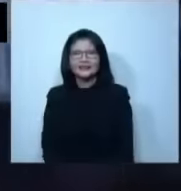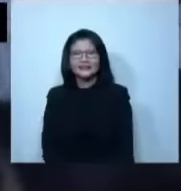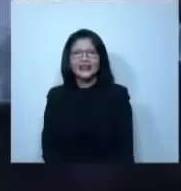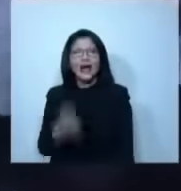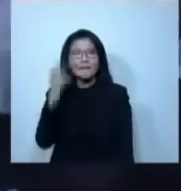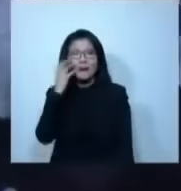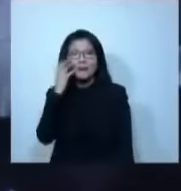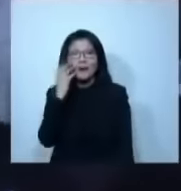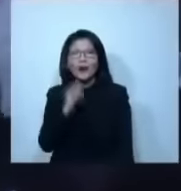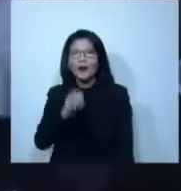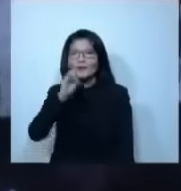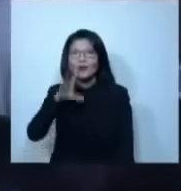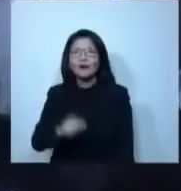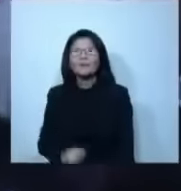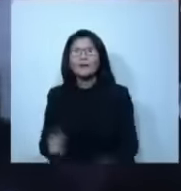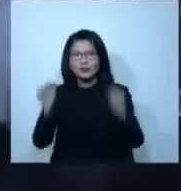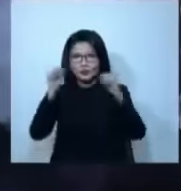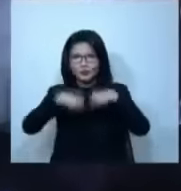kasih.